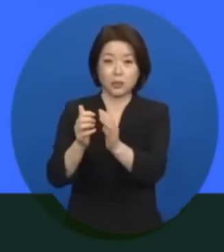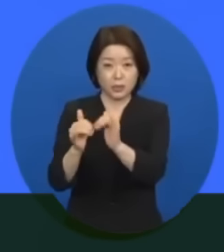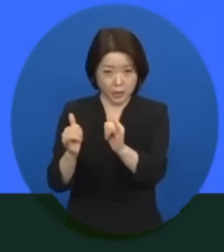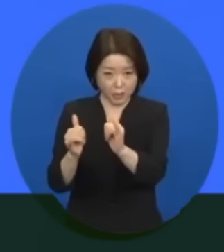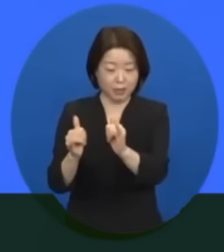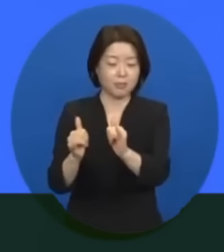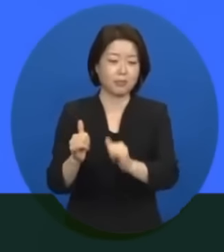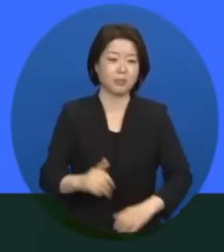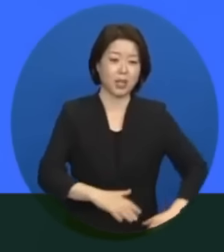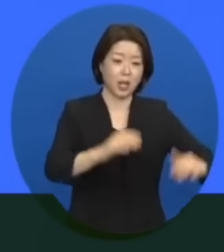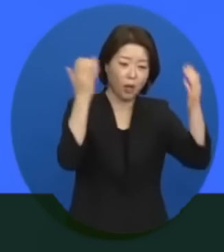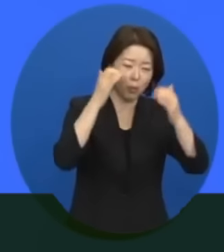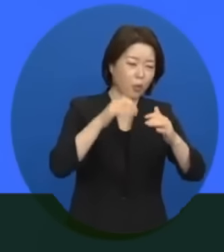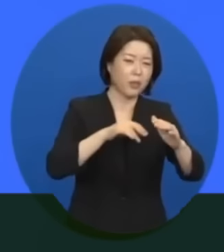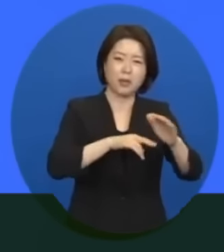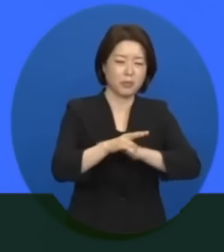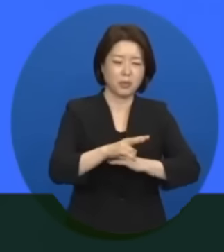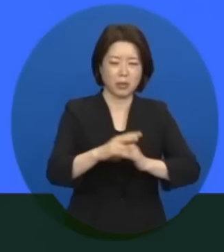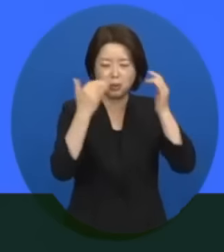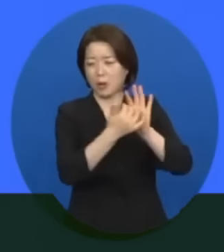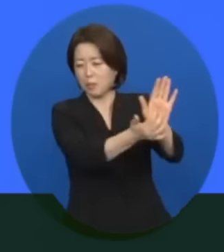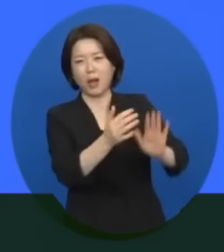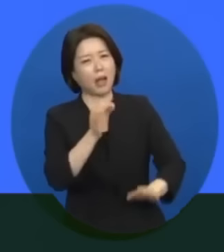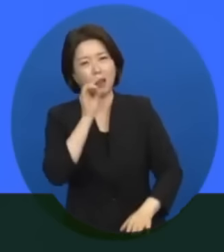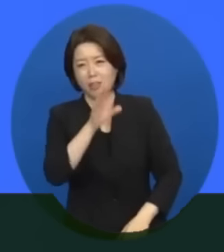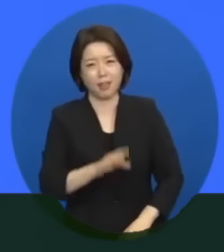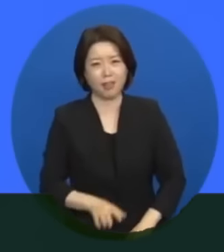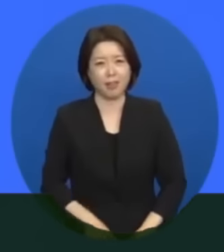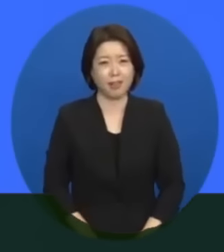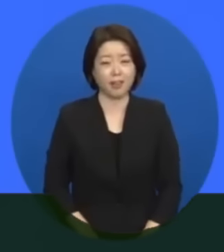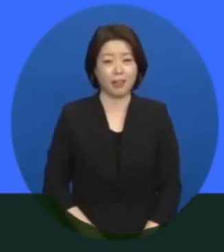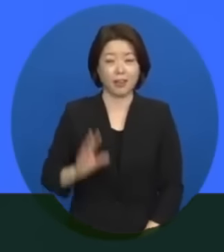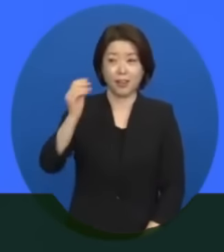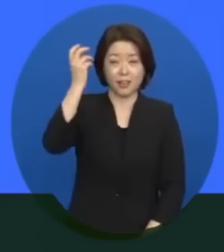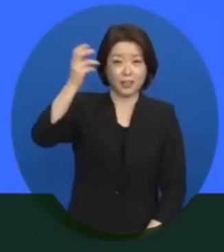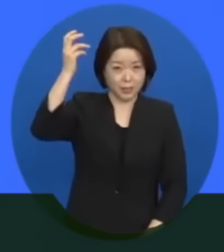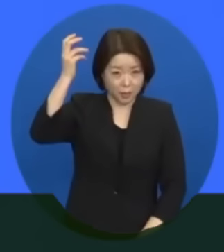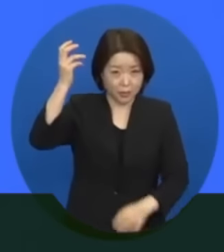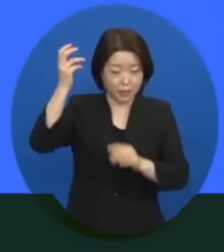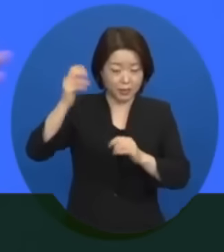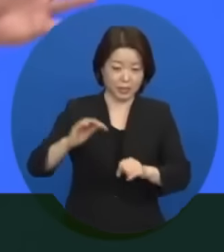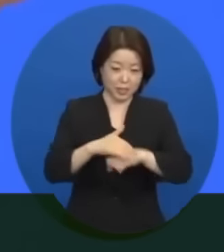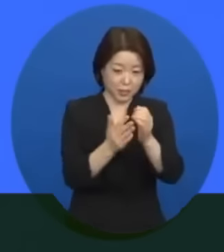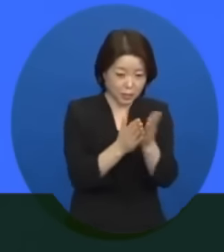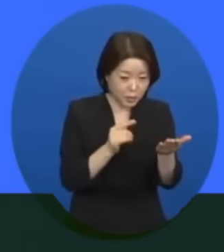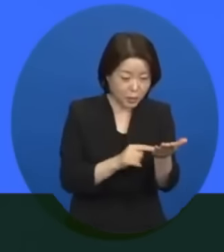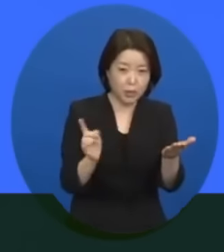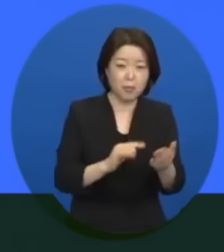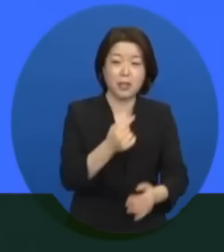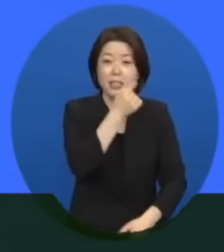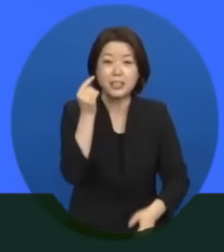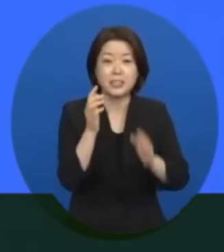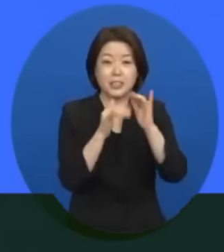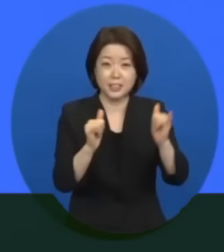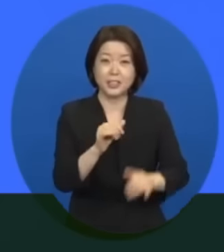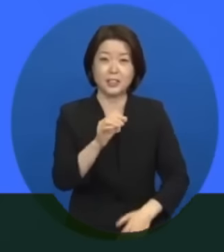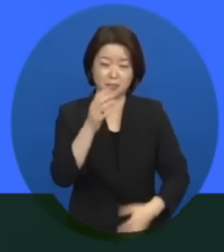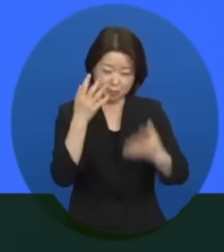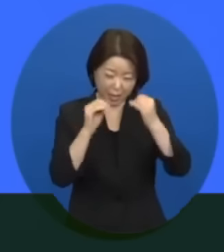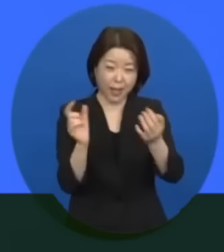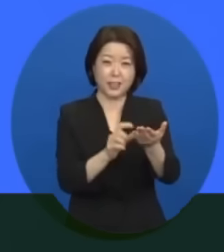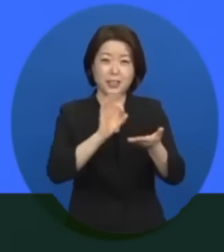고난은 피해갈 수가 없고 피해서는 안 된다는 거예요 성경이 여러분 증인이란 말 좋아하시죠 우리 증인들의 모임도 하고 막 이러잖아요 여러분